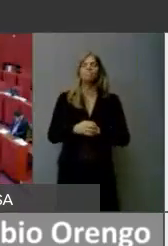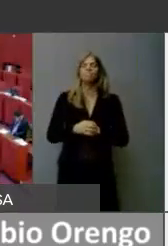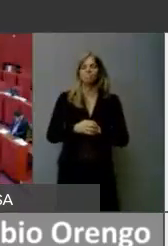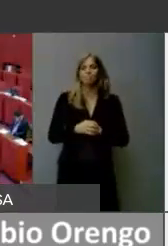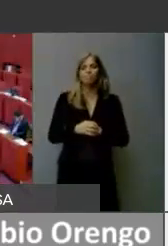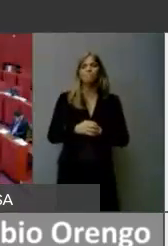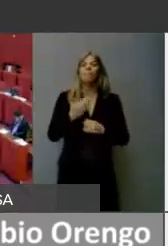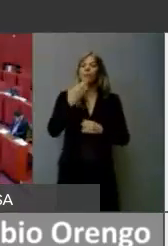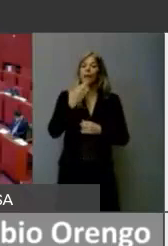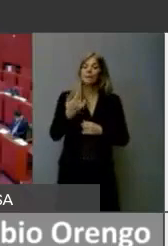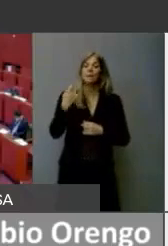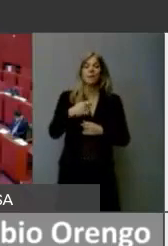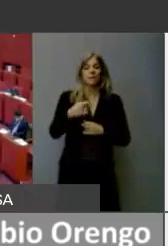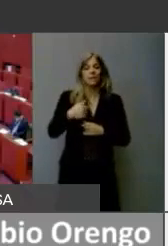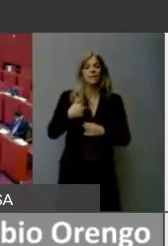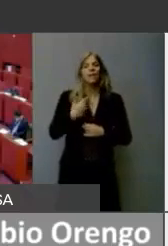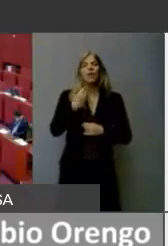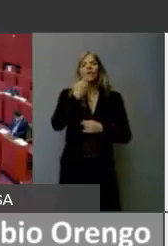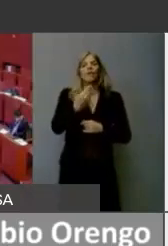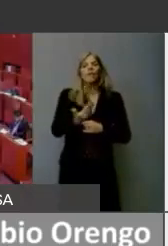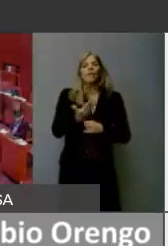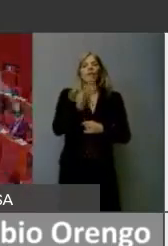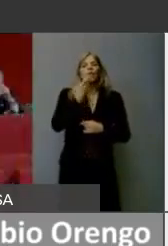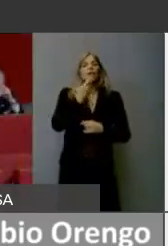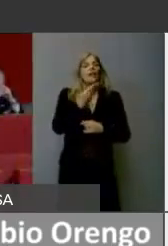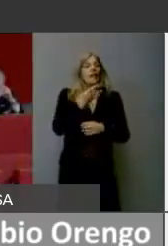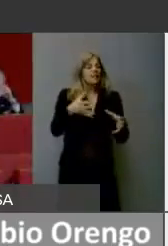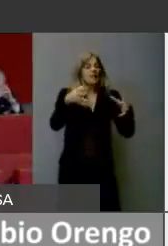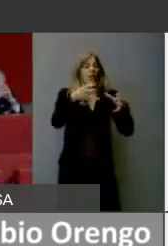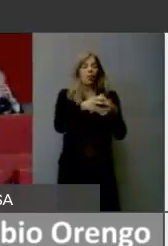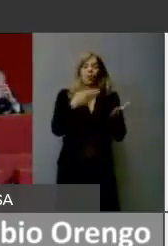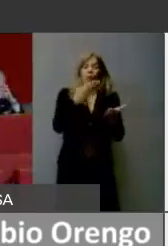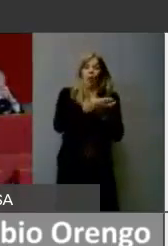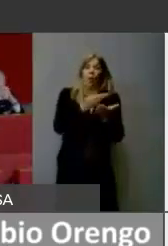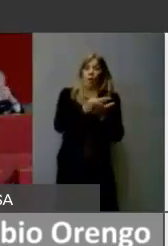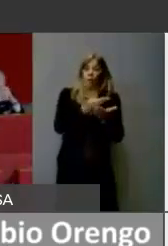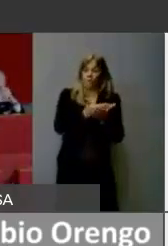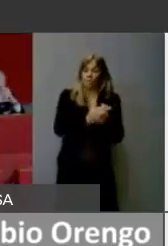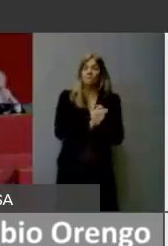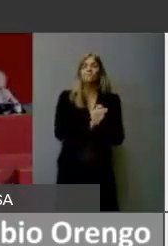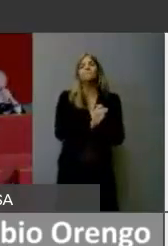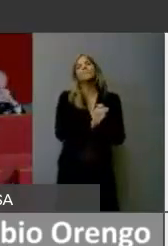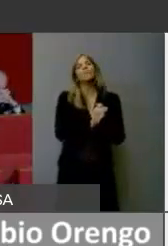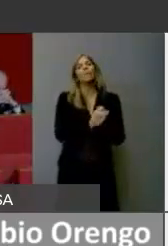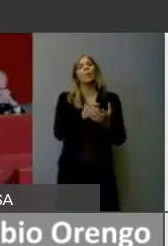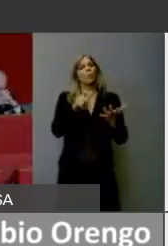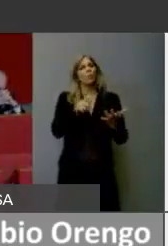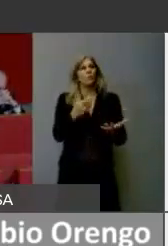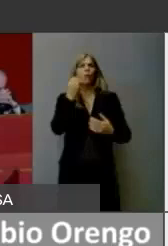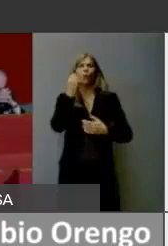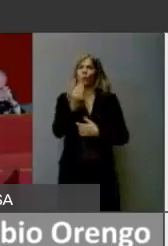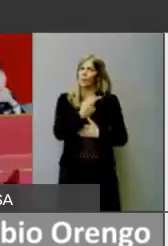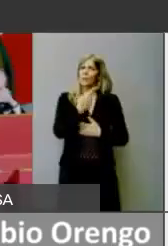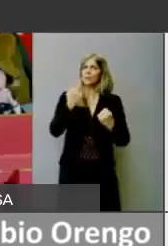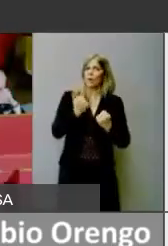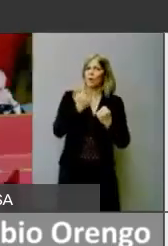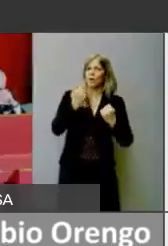ringraziare i proponenti, perché ritengo sia un'azione meritoria che